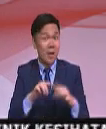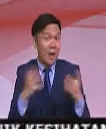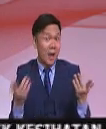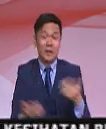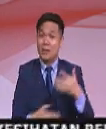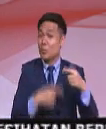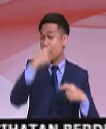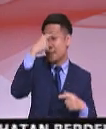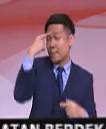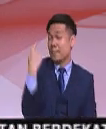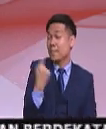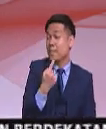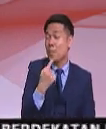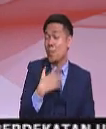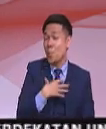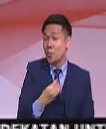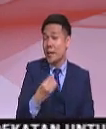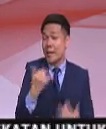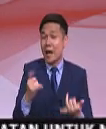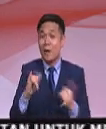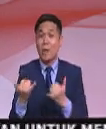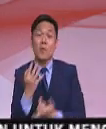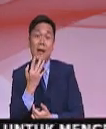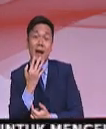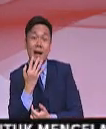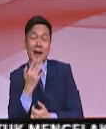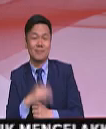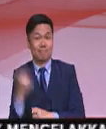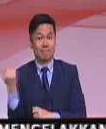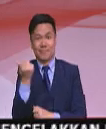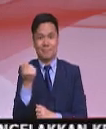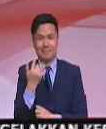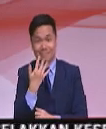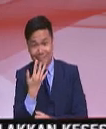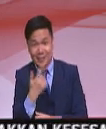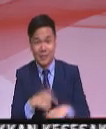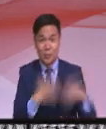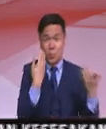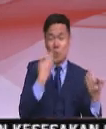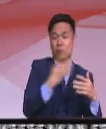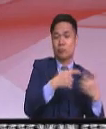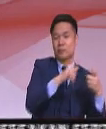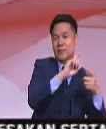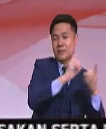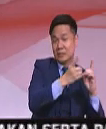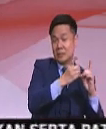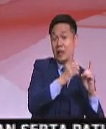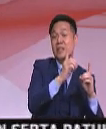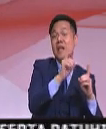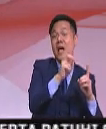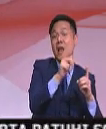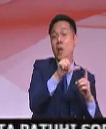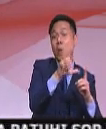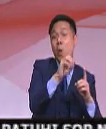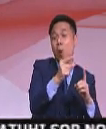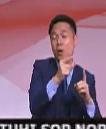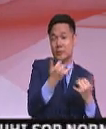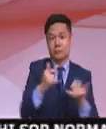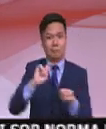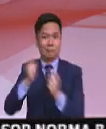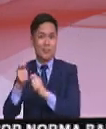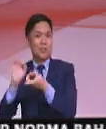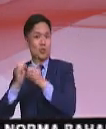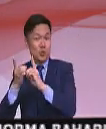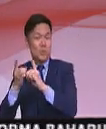Daripada hitam putih sehinggalah yang berwarna. Daripada analog ke TV digital. Ledakan